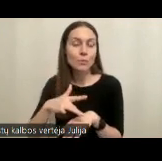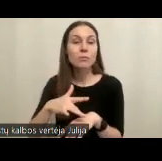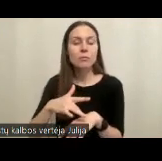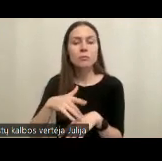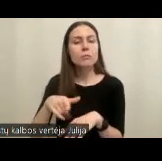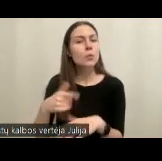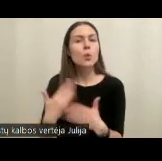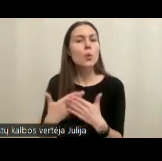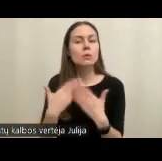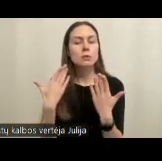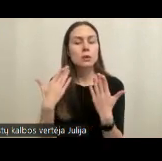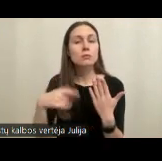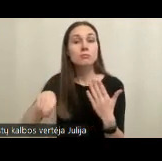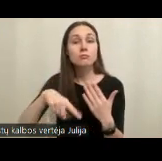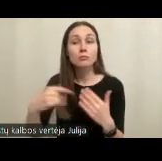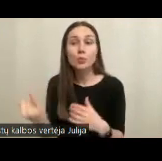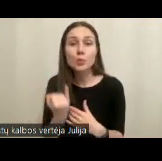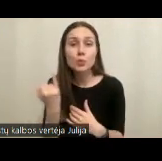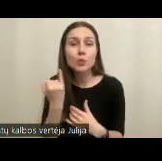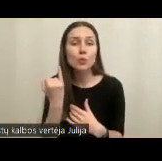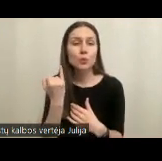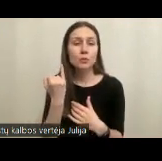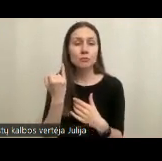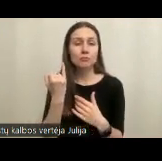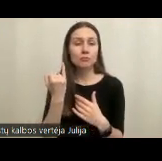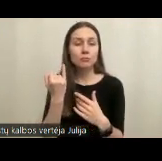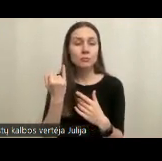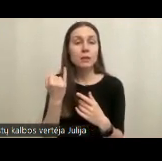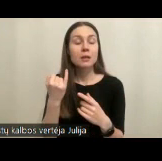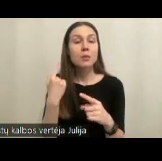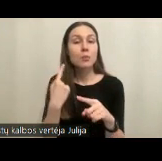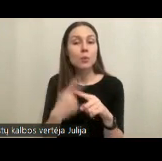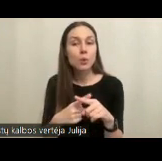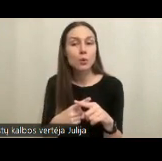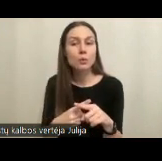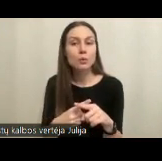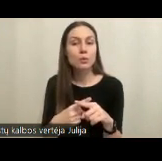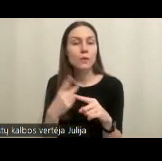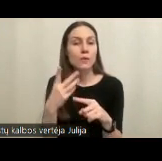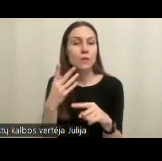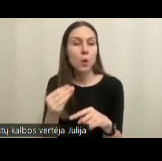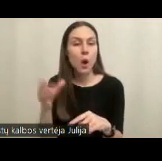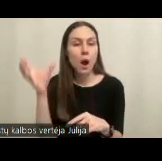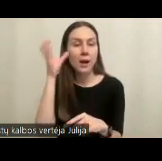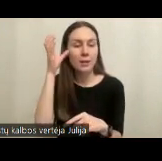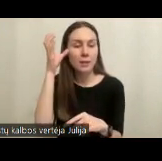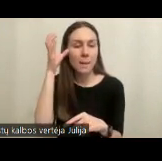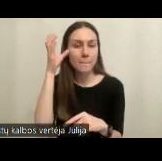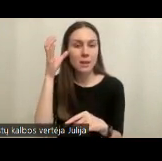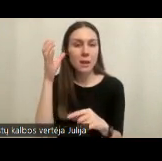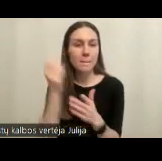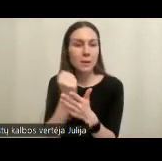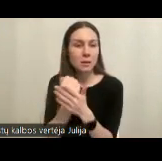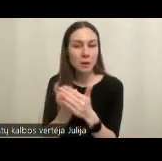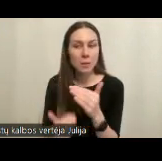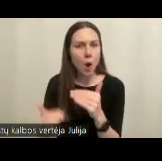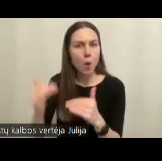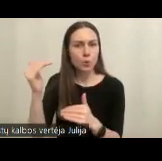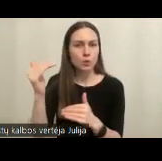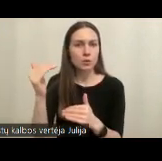įdomu, jie malonu, juos įtraukia ir jų akademiniai rezultatai visada yra aukštesni. Ir jeigu visi mūsų vaikai